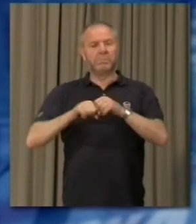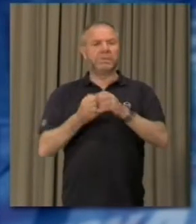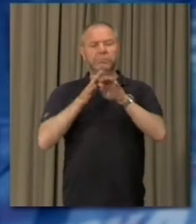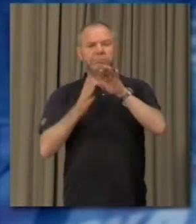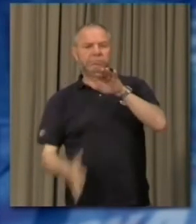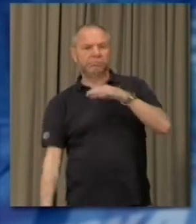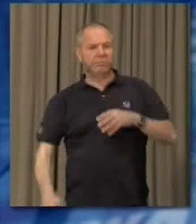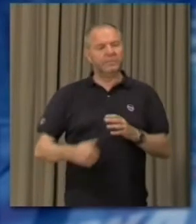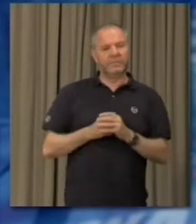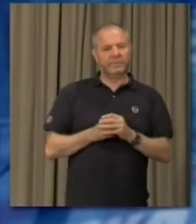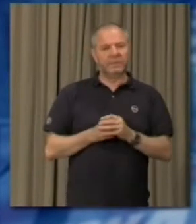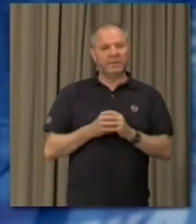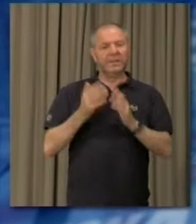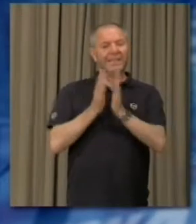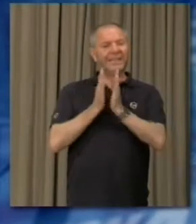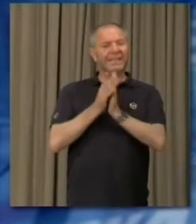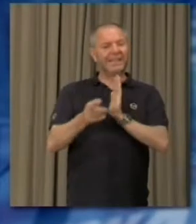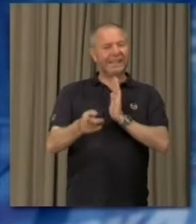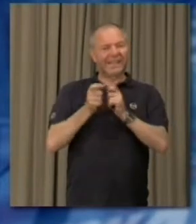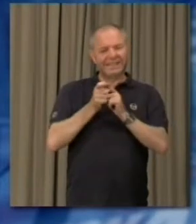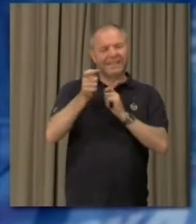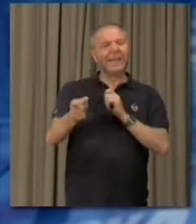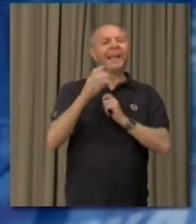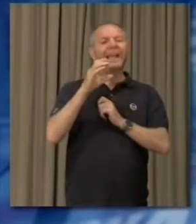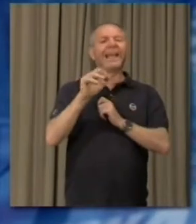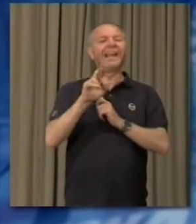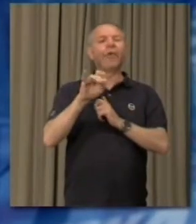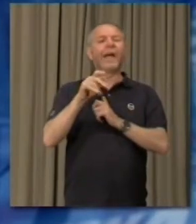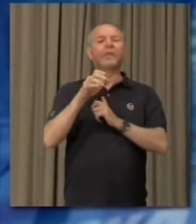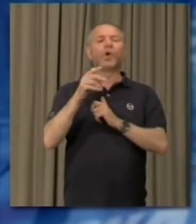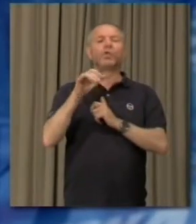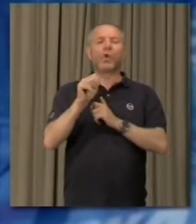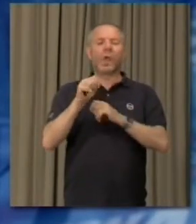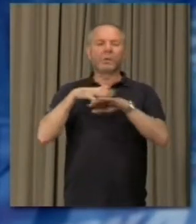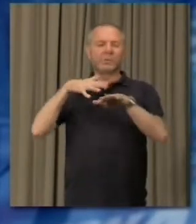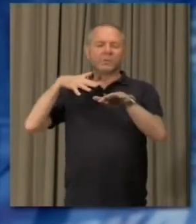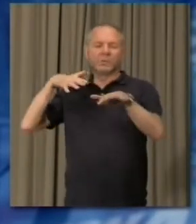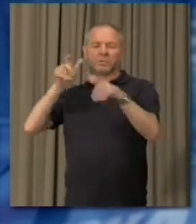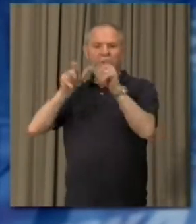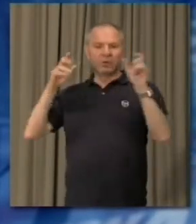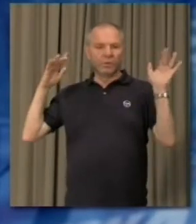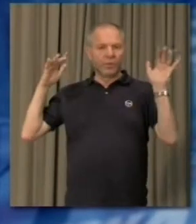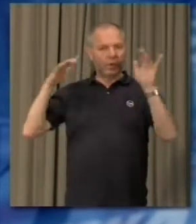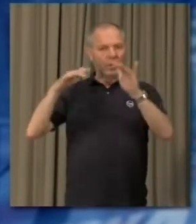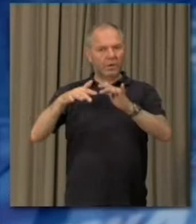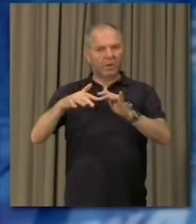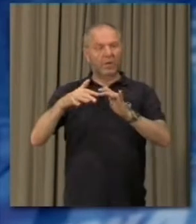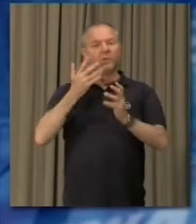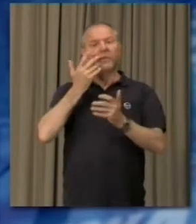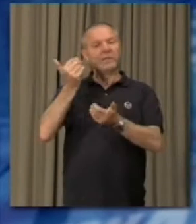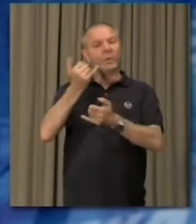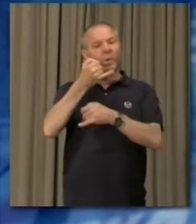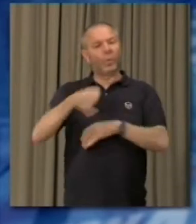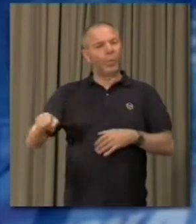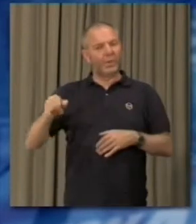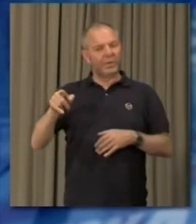verso la vetta. La chiesa di Ponte Maglio, frazione di Creola d'Ossola, era troppo piccola per ospitare la tanta gente che oggi ha voluto salutare Elena e